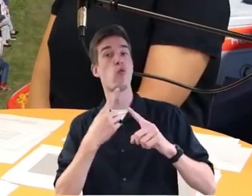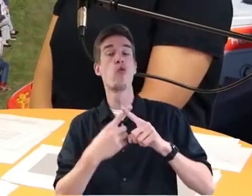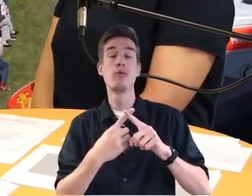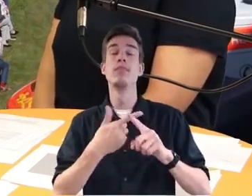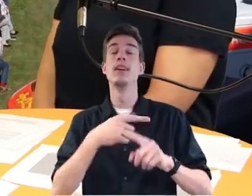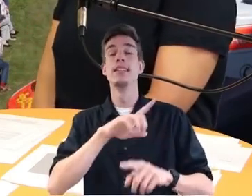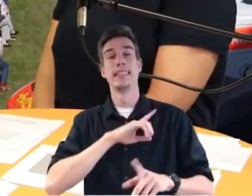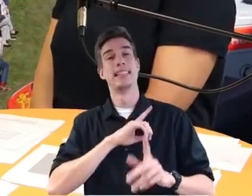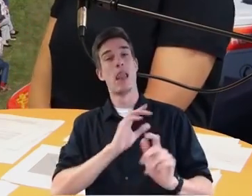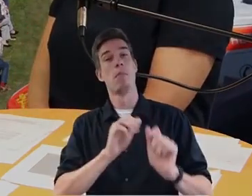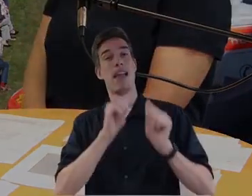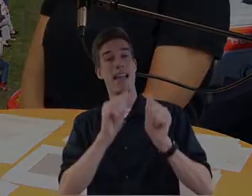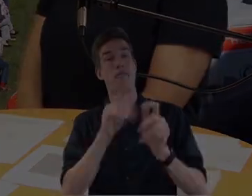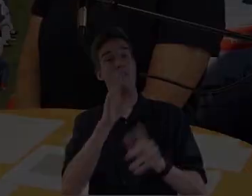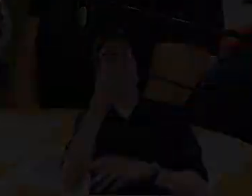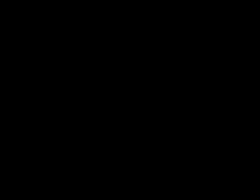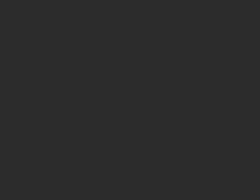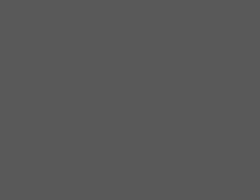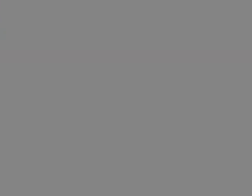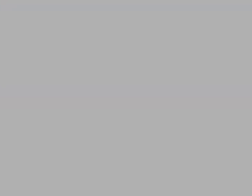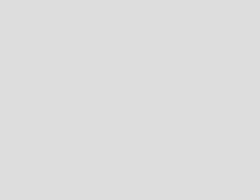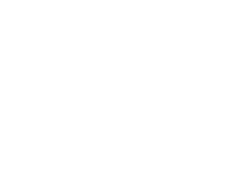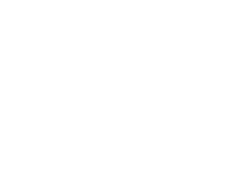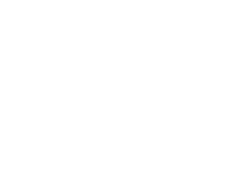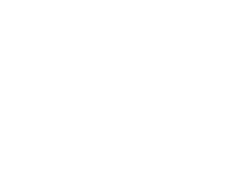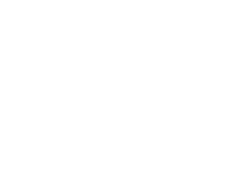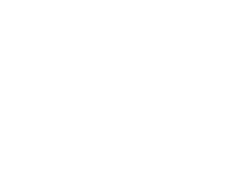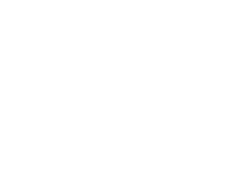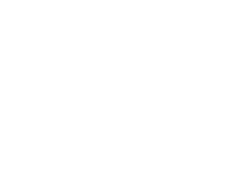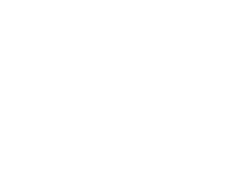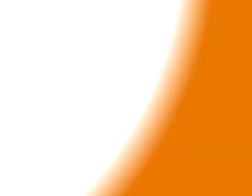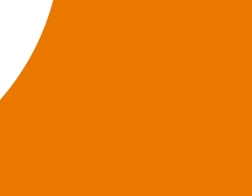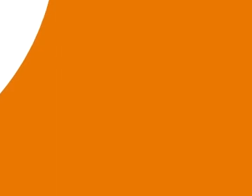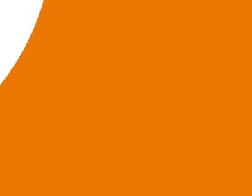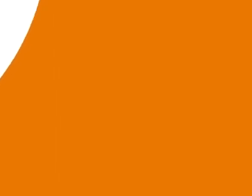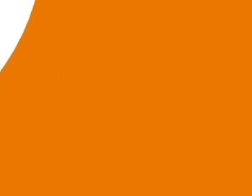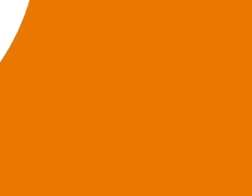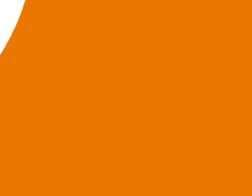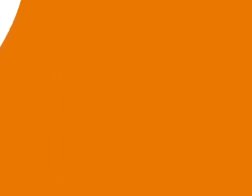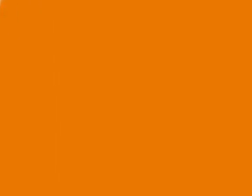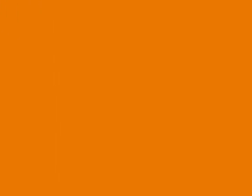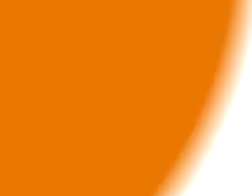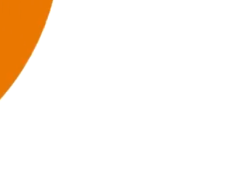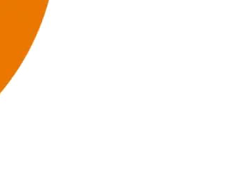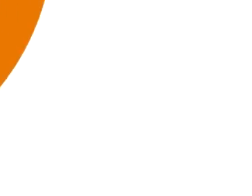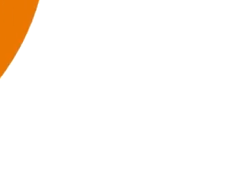Erwachsene. Vielen Dank, genau. Frau Zehner, dass Sie bei uns sind.